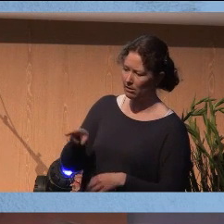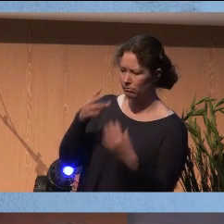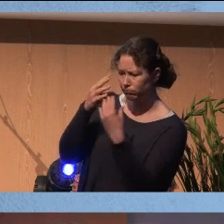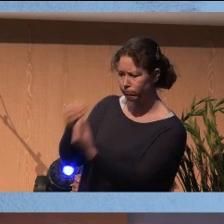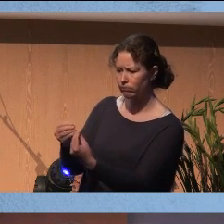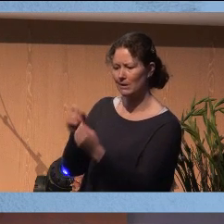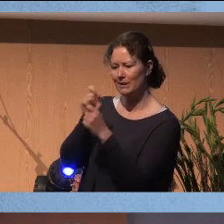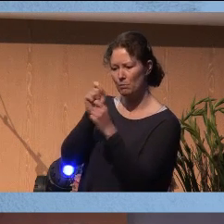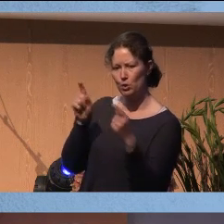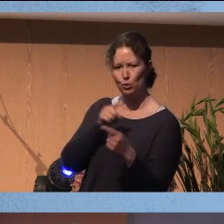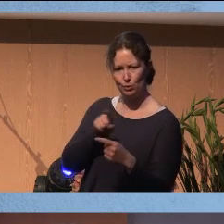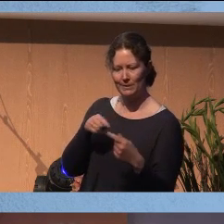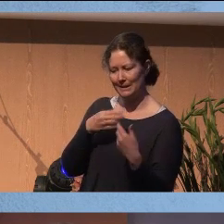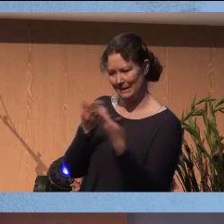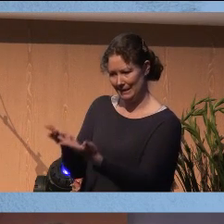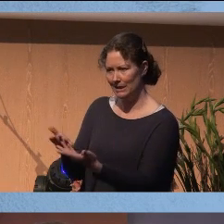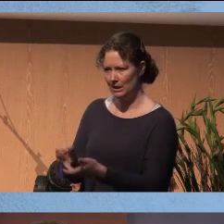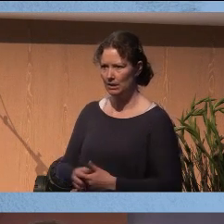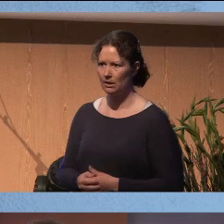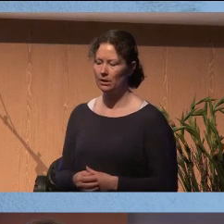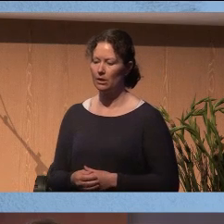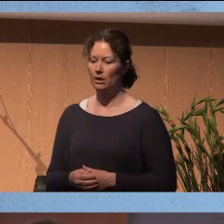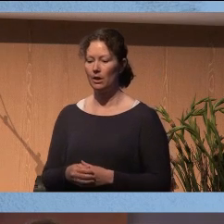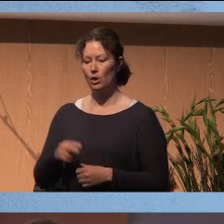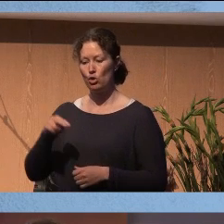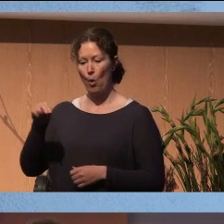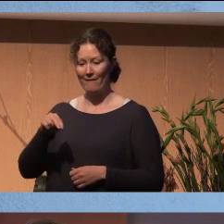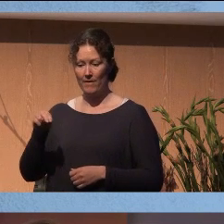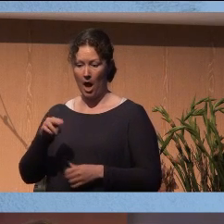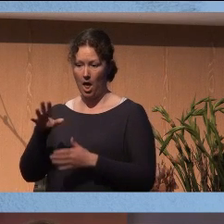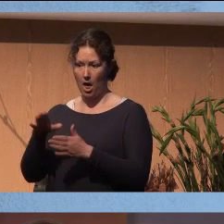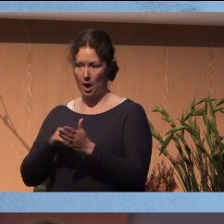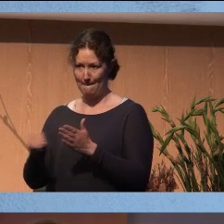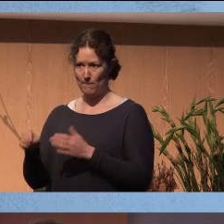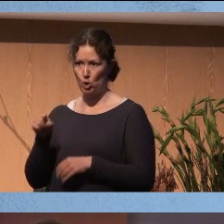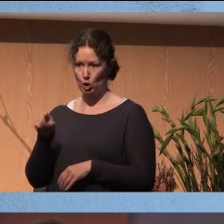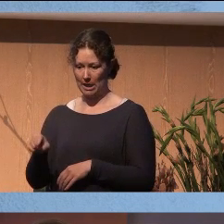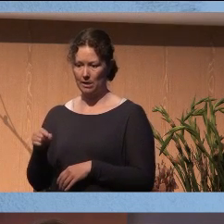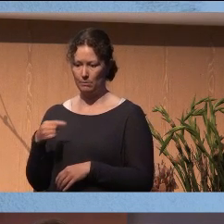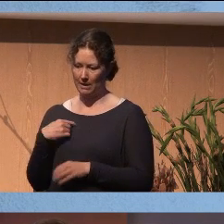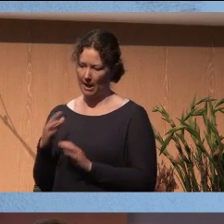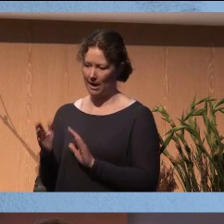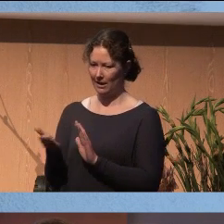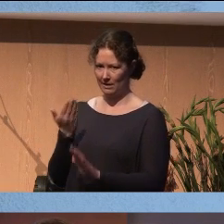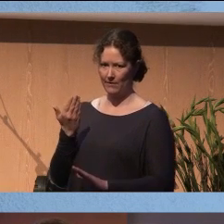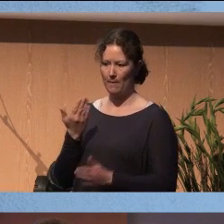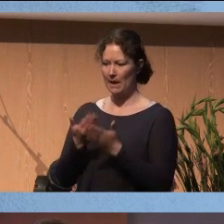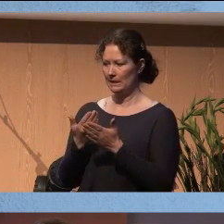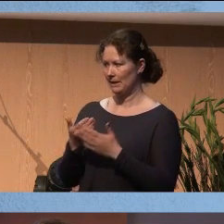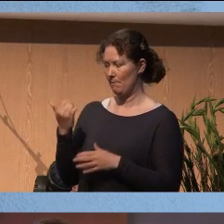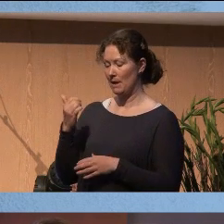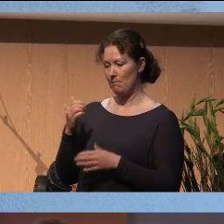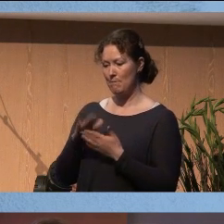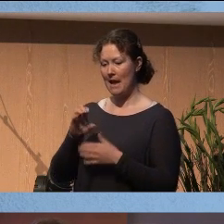informasjonen som blir gitt. I den NOVA-rapporten hvor jeg har hentet dette eksempelet med